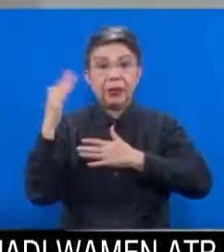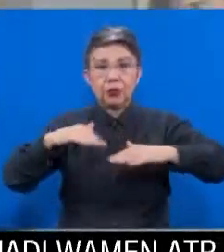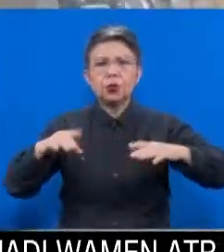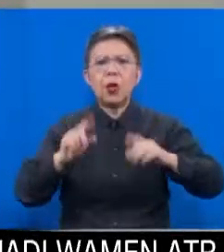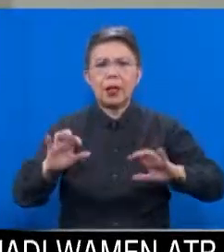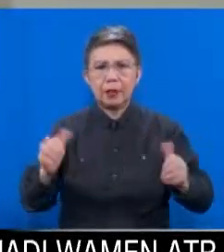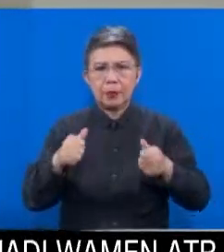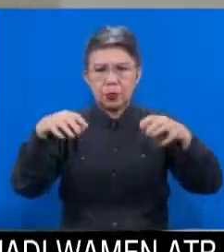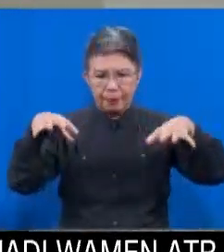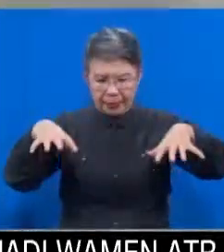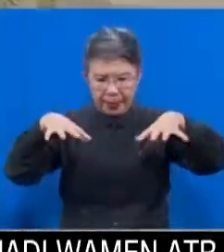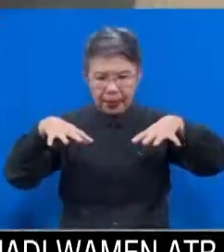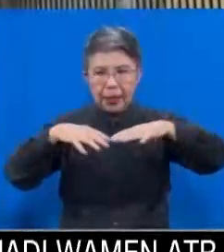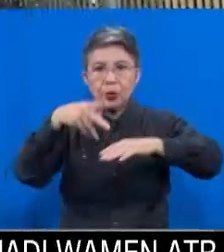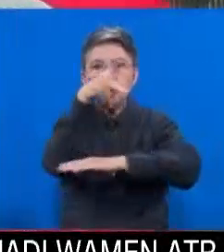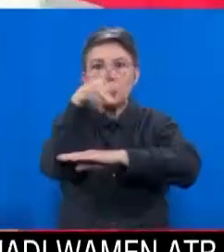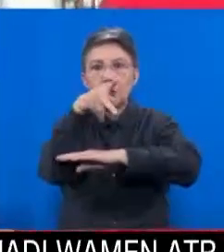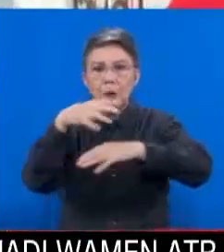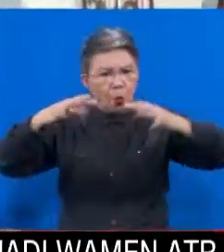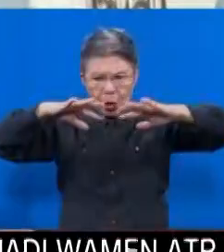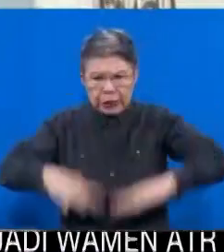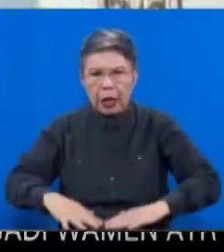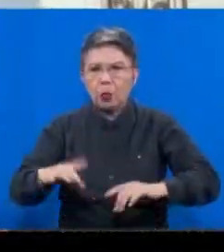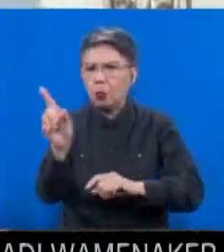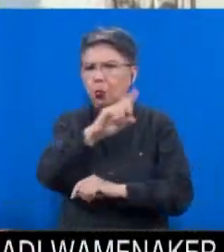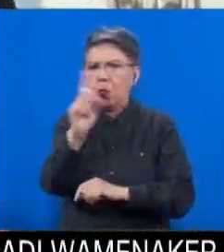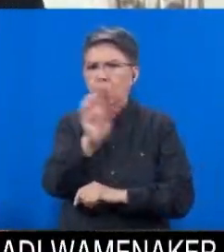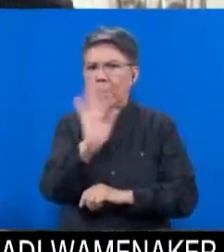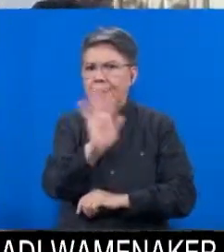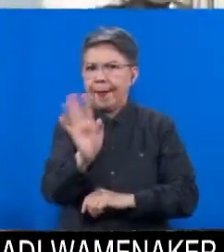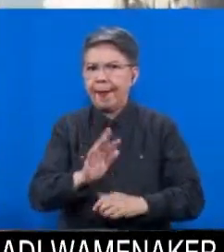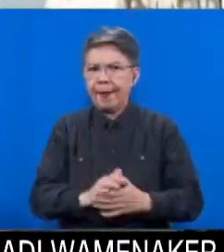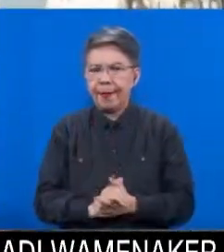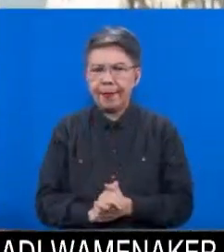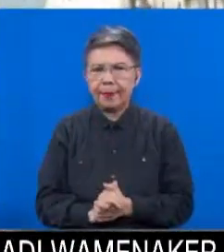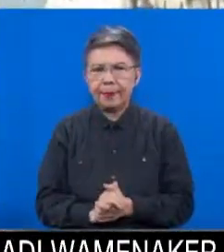dalam kondisi terpasang dan bukan jatuh seperti dalam narasi video viral.